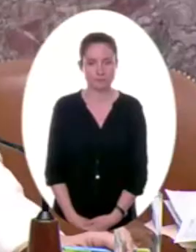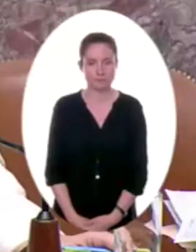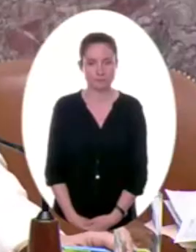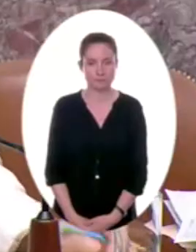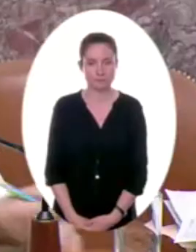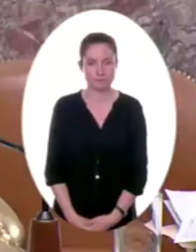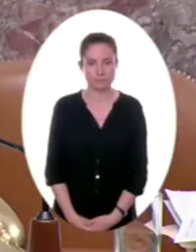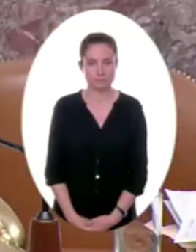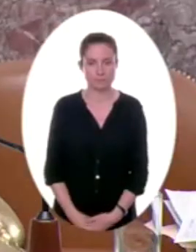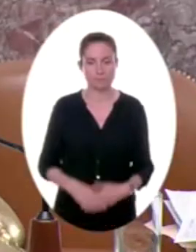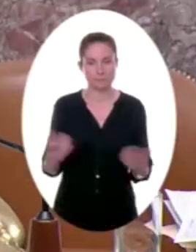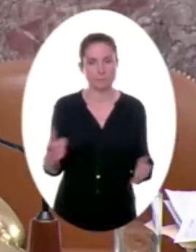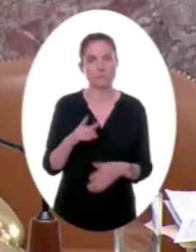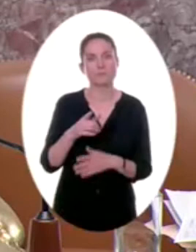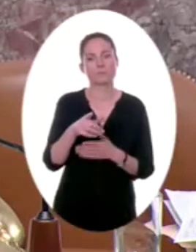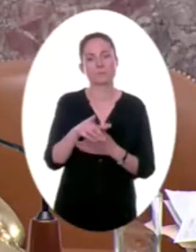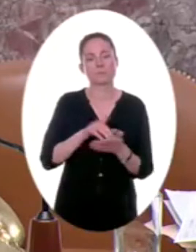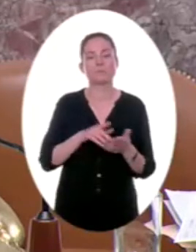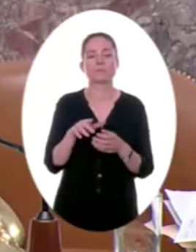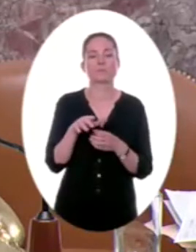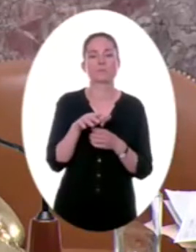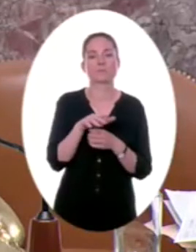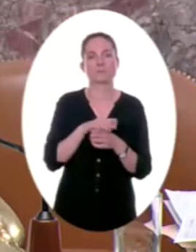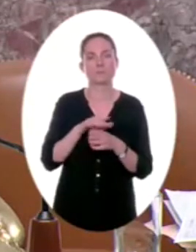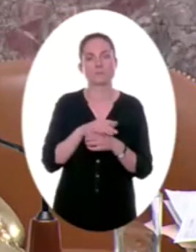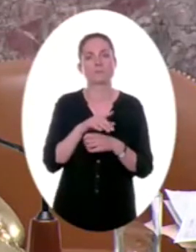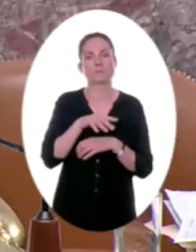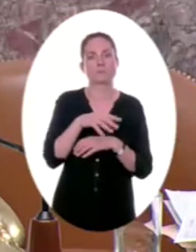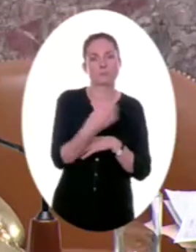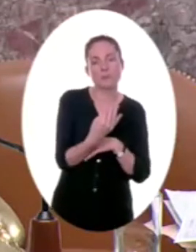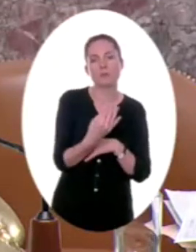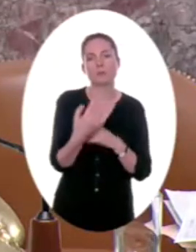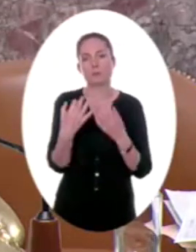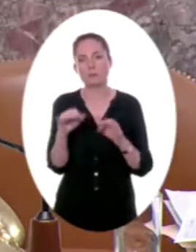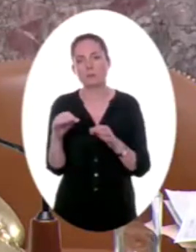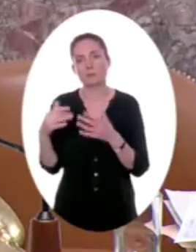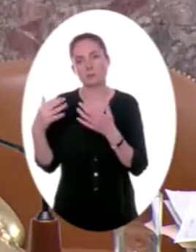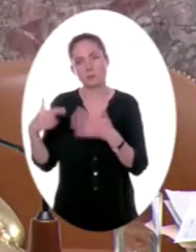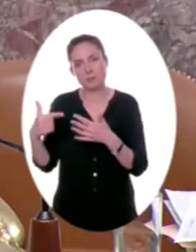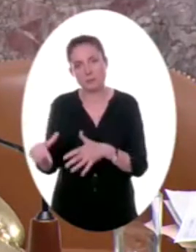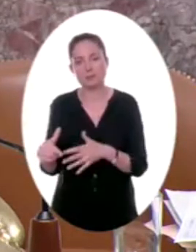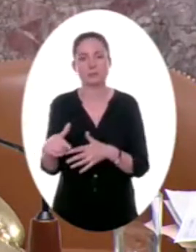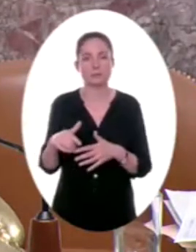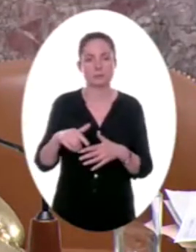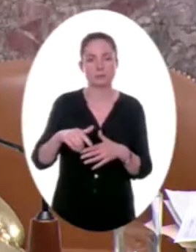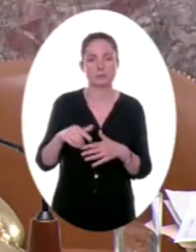Votants 28, suffrages exprimés 27, majorité absolue 14 pour 10 contre 17. L'amendement n'est donc pas adopté.